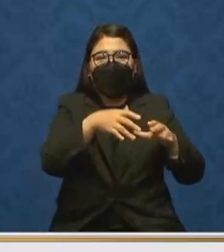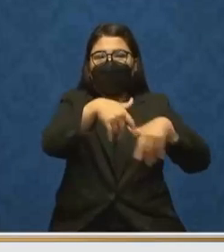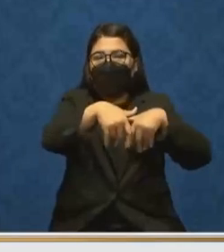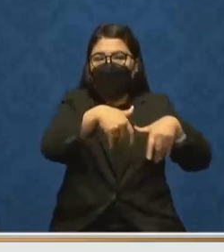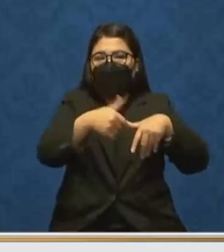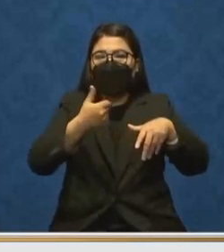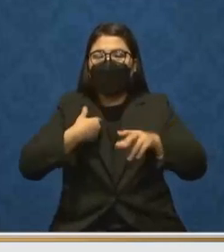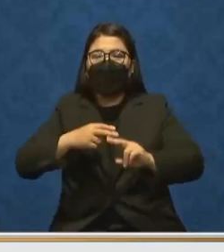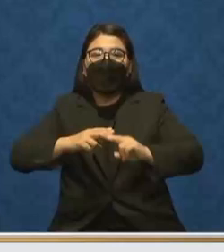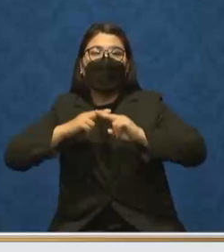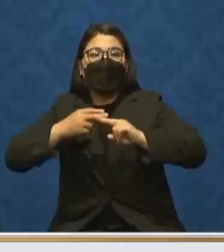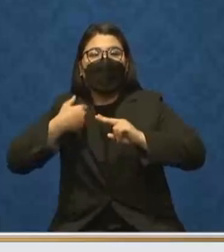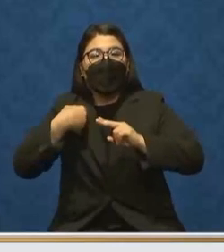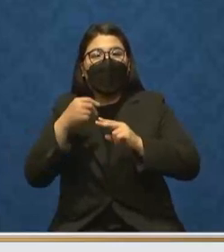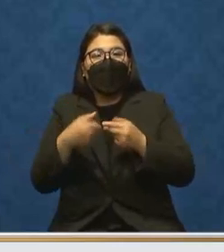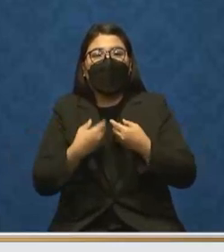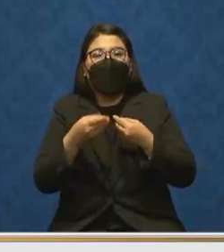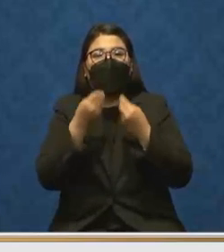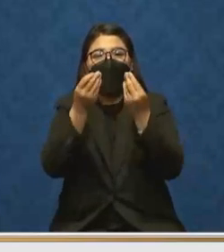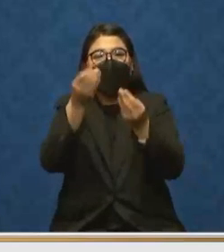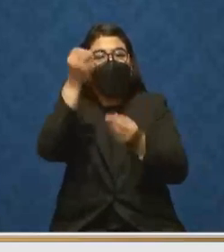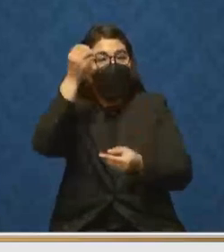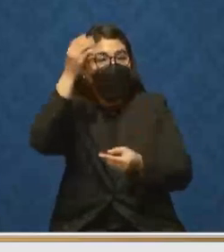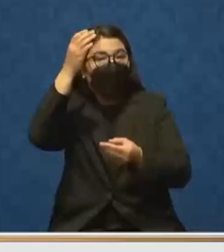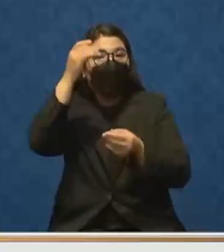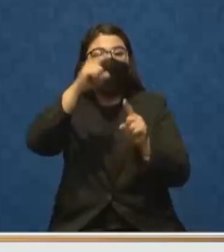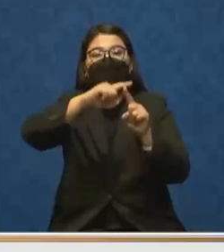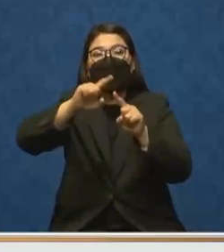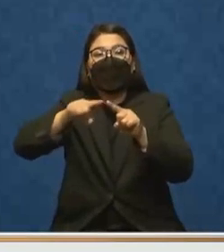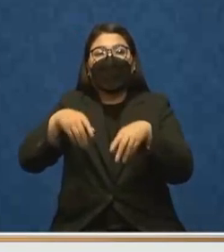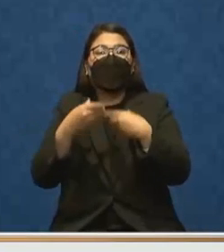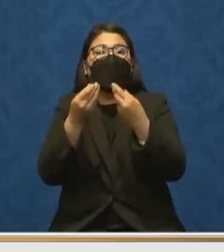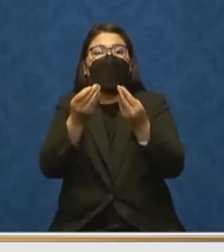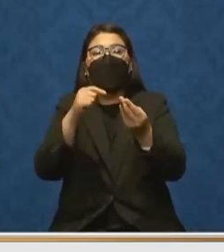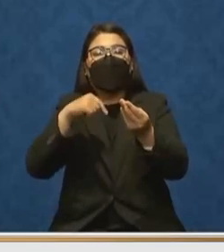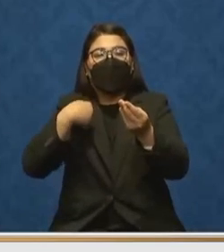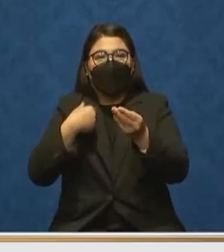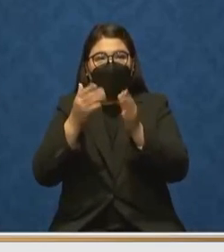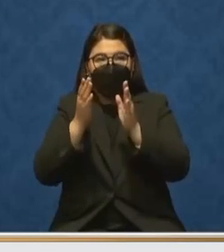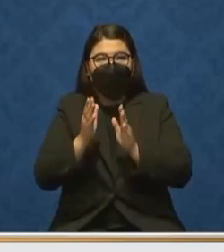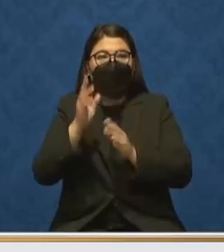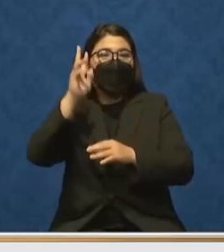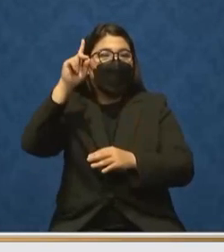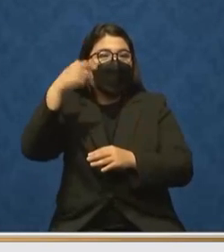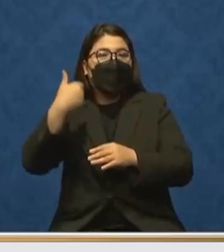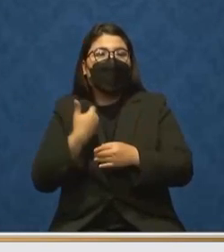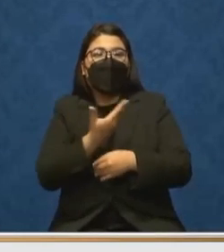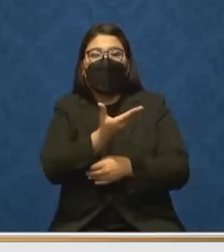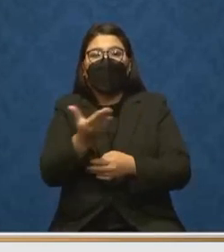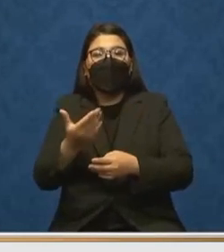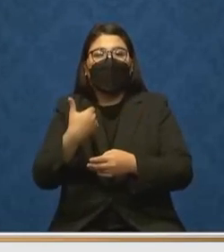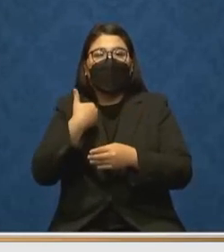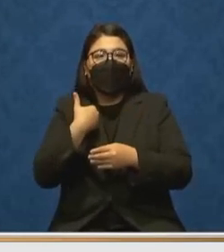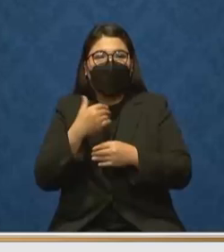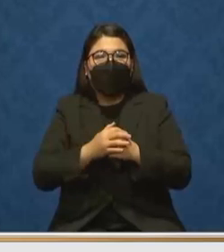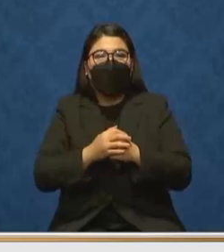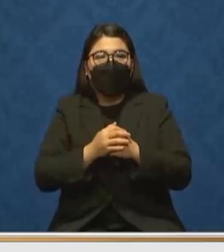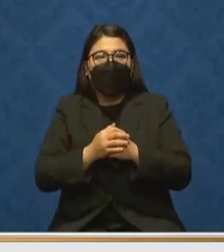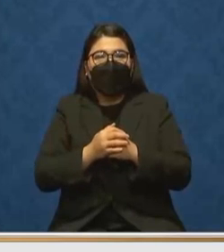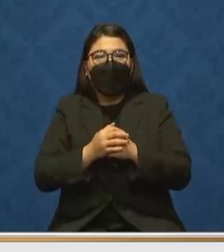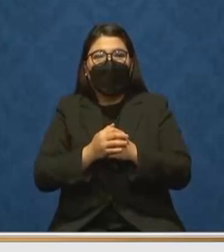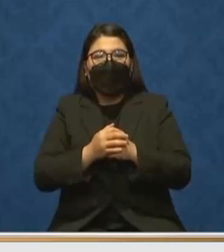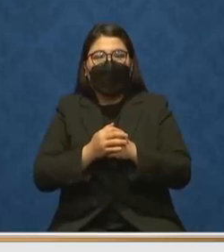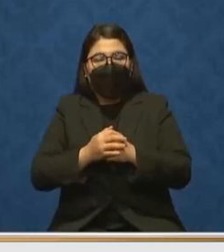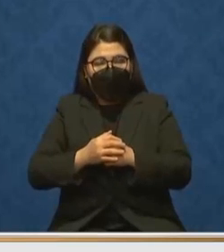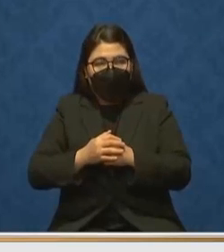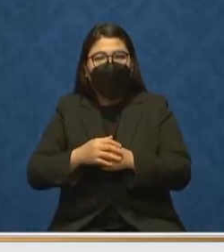ให้มีความรู้ความเข้าใจด้านการข่าวและการรักษาความปลอดภัยฝ่ายพลเรือนรวมถึงการพัฒนาขีดความสามารถของกองทัพ